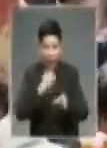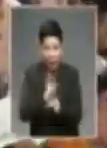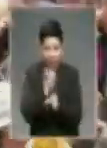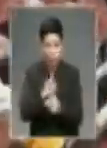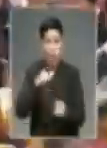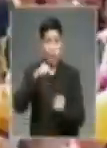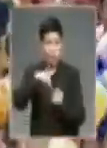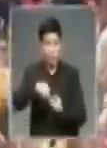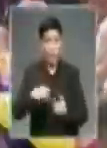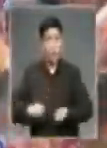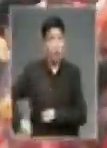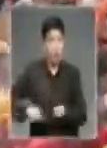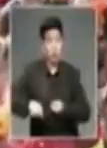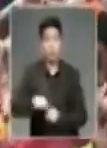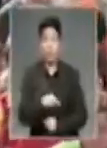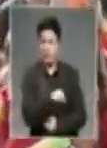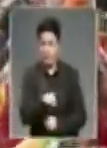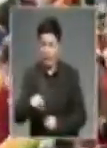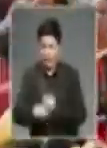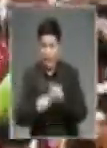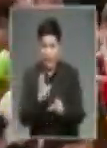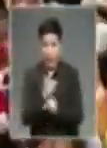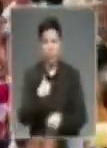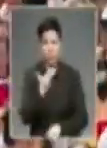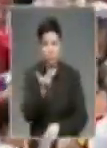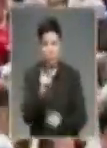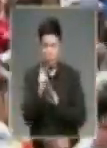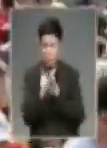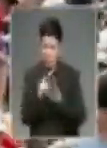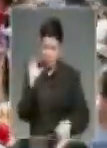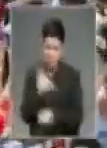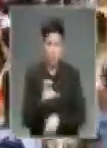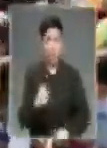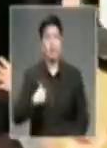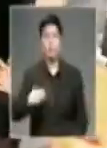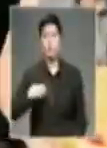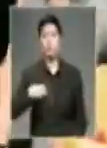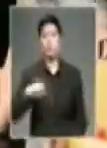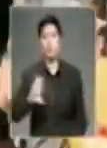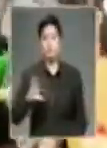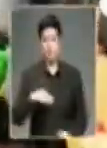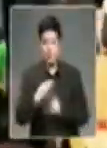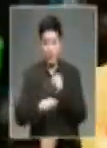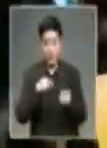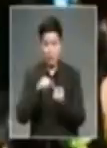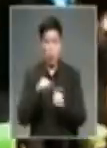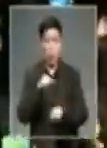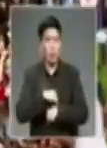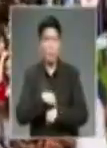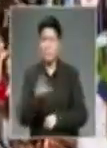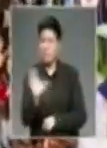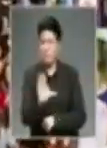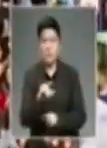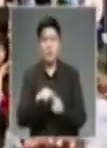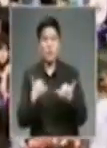ที่ที่มีการเล่นสงกรานต์ผมขอร้องนะครับอย่าให้ต้องบังคับใช้กฎหมายขอร้องอย่าจำหน่ายในช่วงนั้นเพราะมันจะทำให้